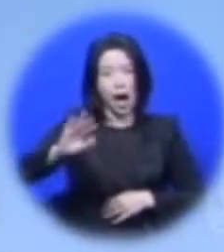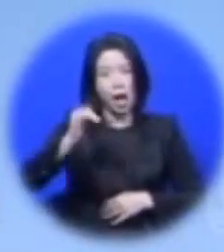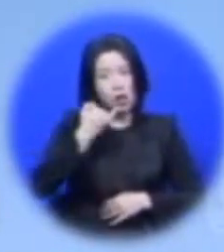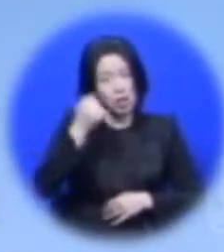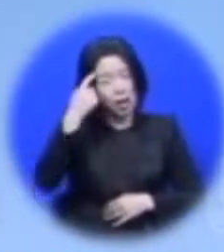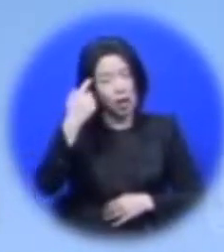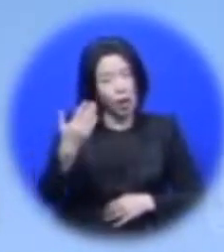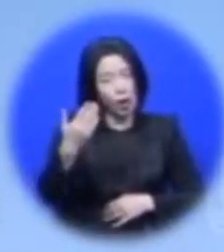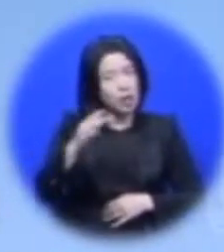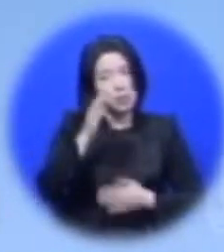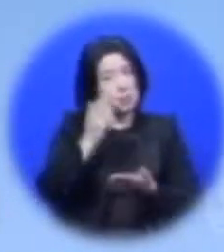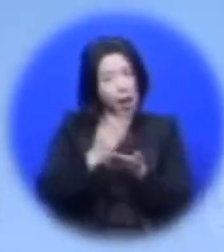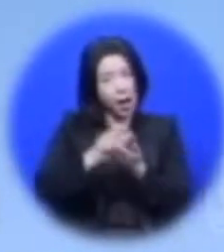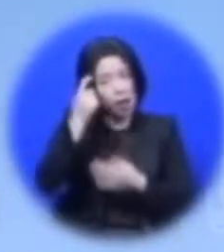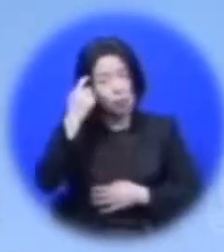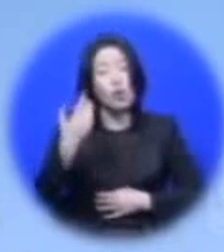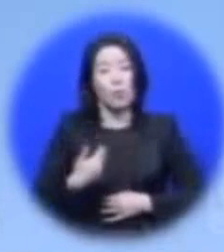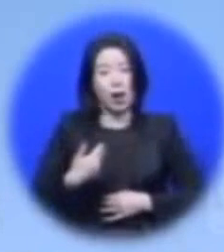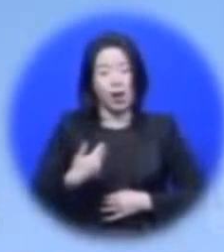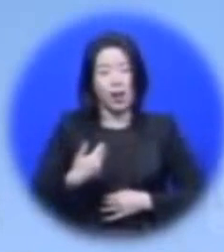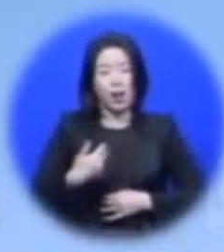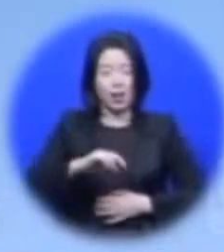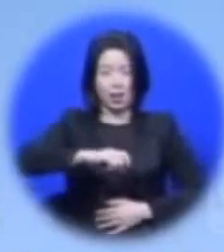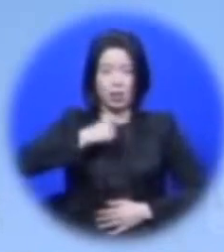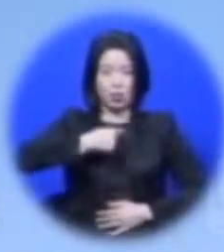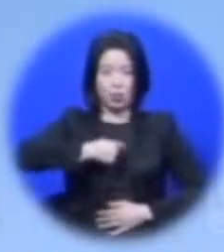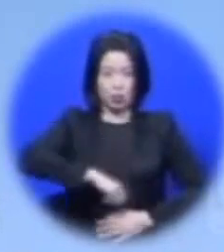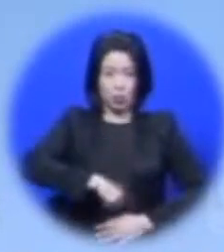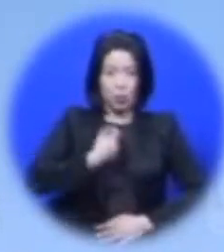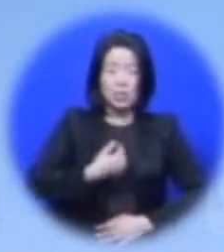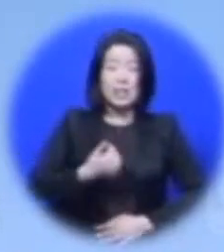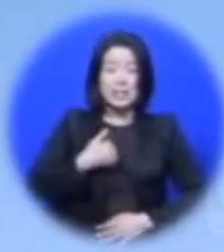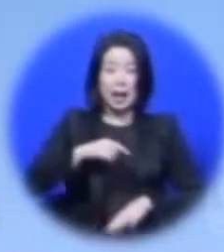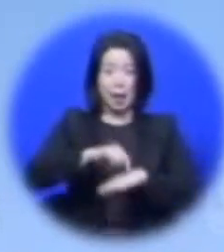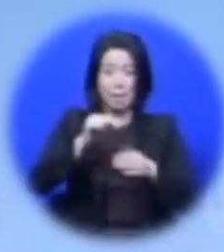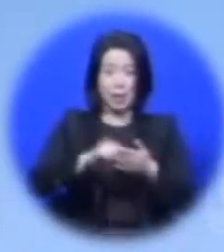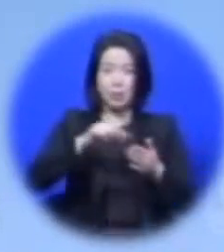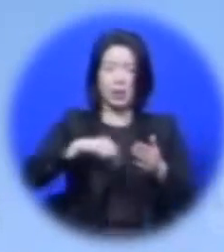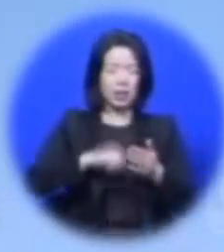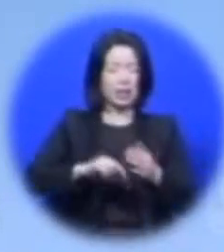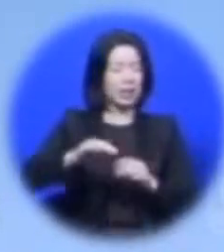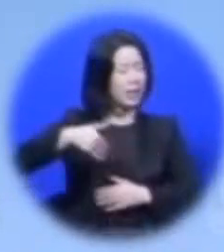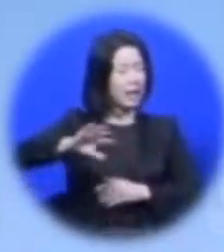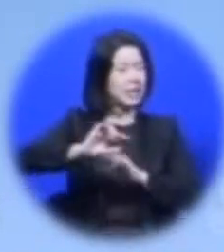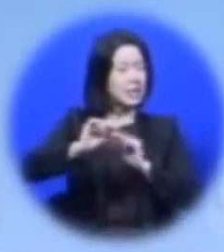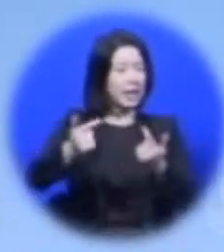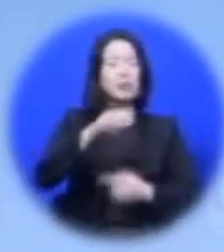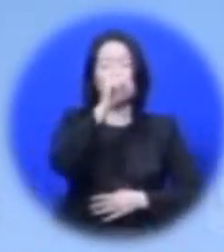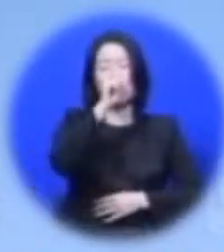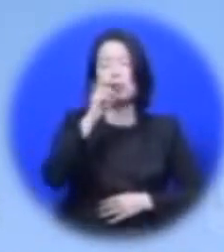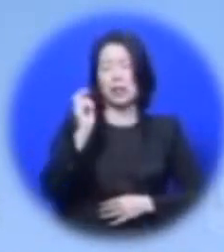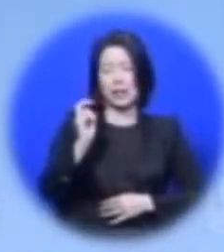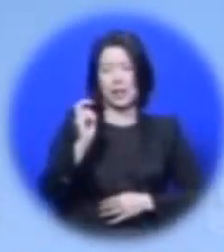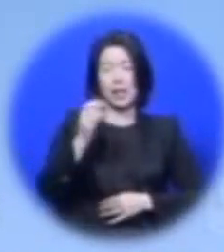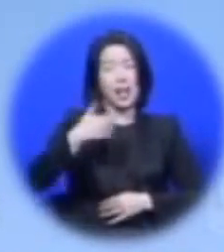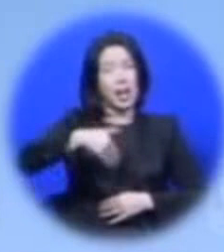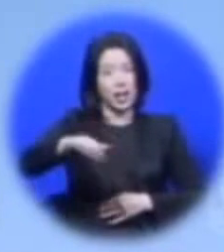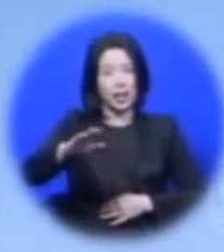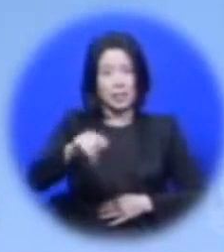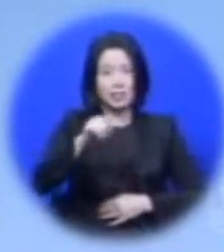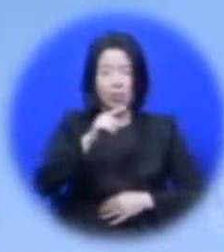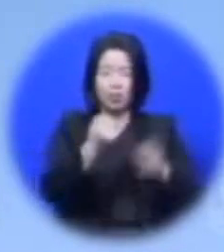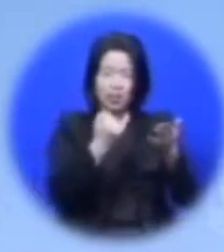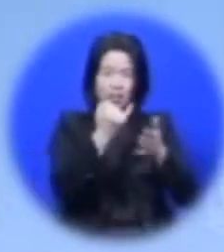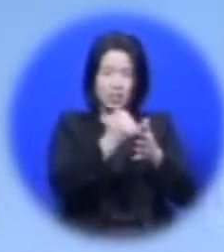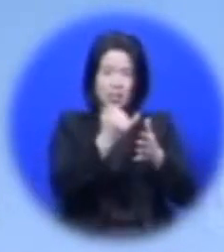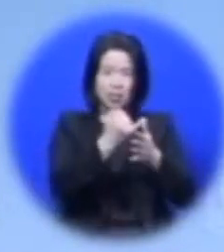이렇게 묻더라고요. 솔직히 제 마음으로는 안 갔으면 좋겠더라고요. 안 갔으면. 가서 그 아이에게